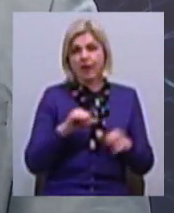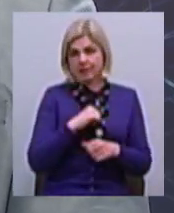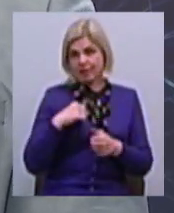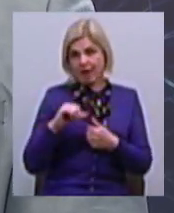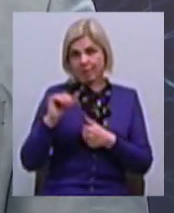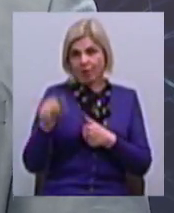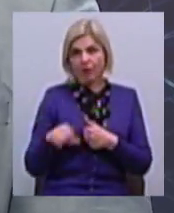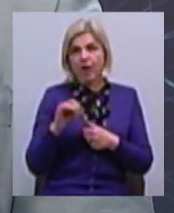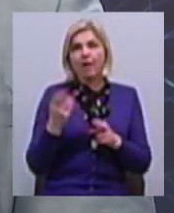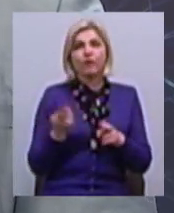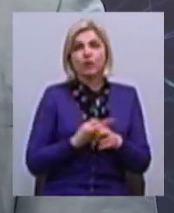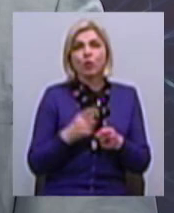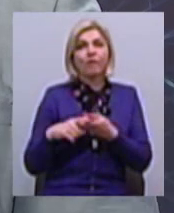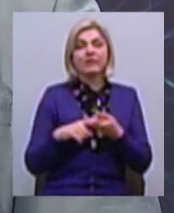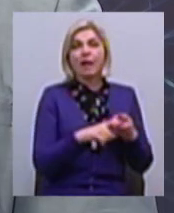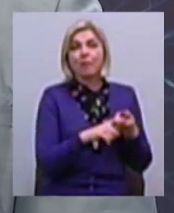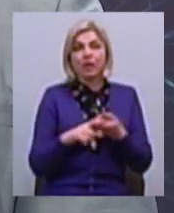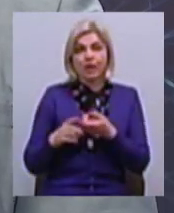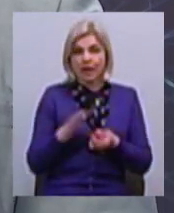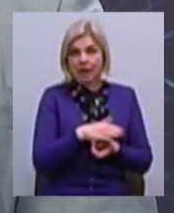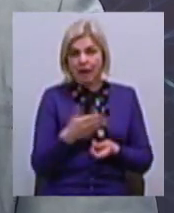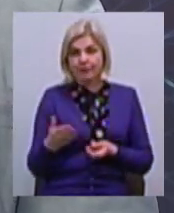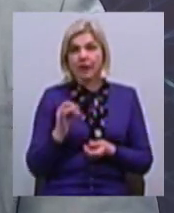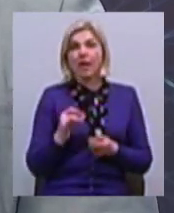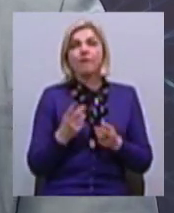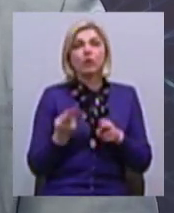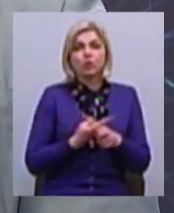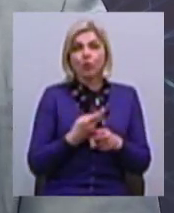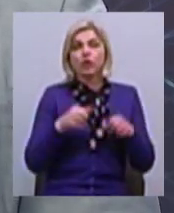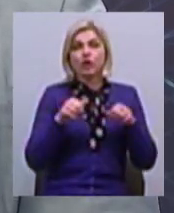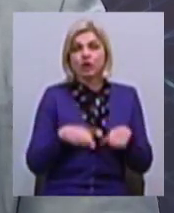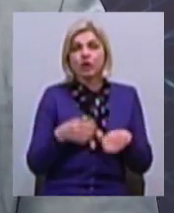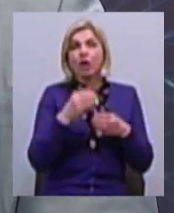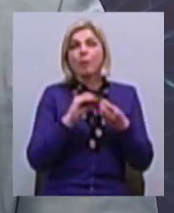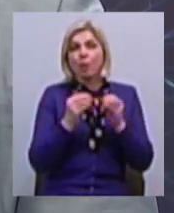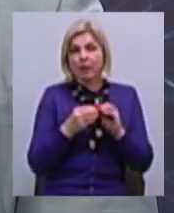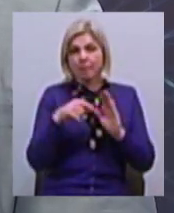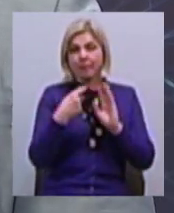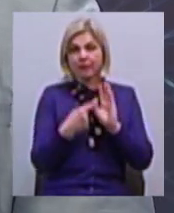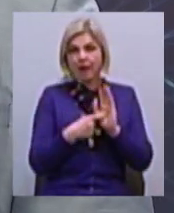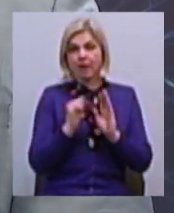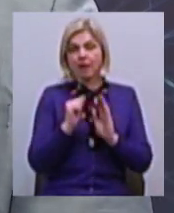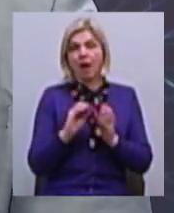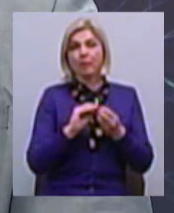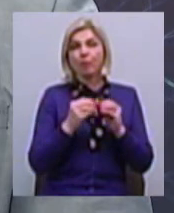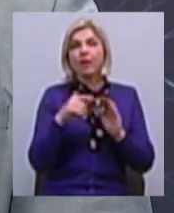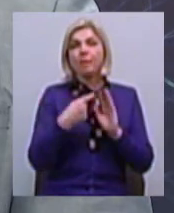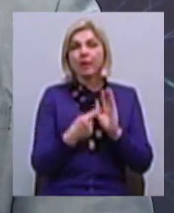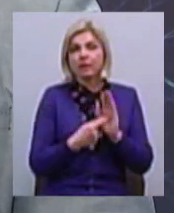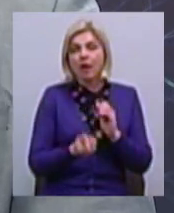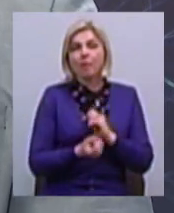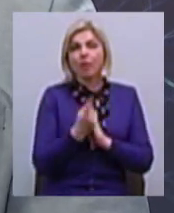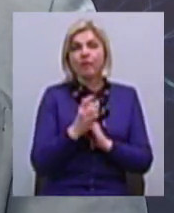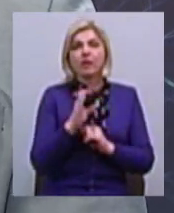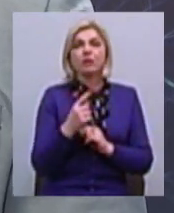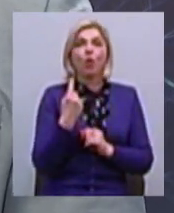відсутня будь-яка взаємодія, відсутня будь-яке вирішення проблемних питань, а проблемні питання постають і з